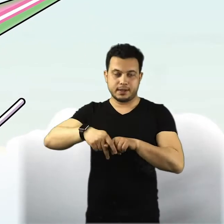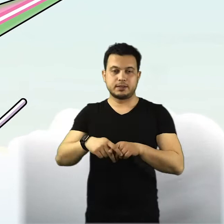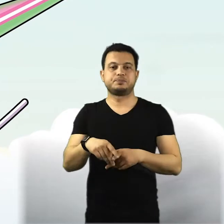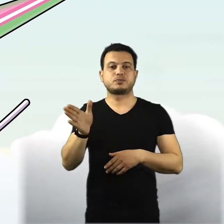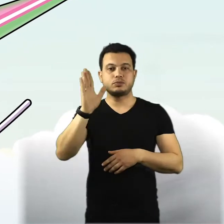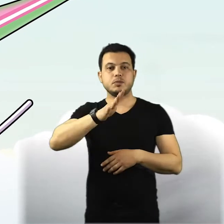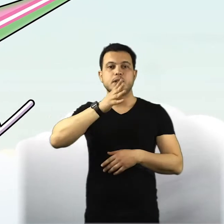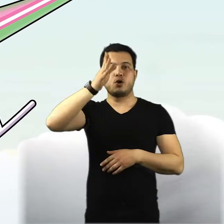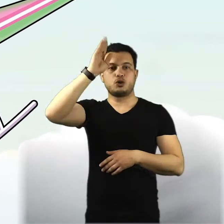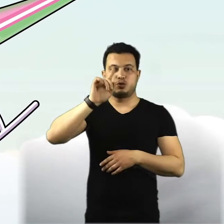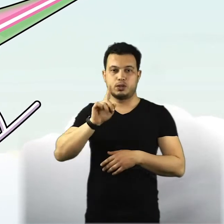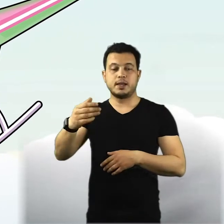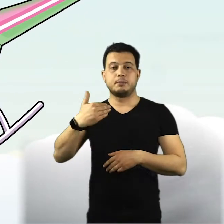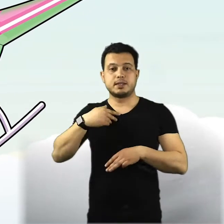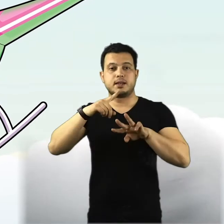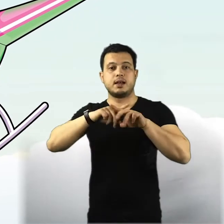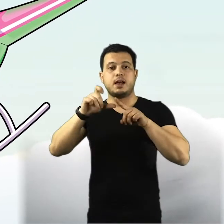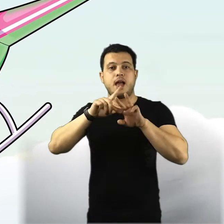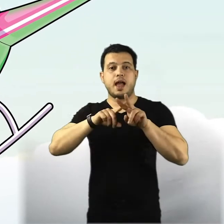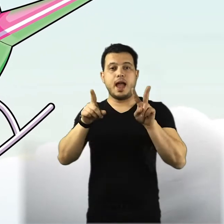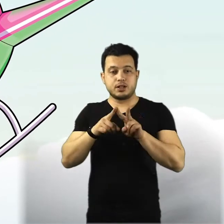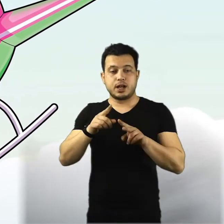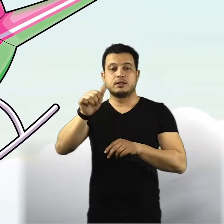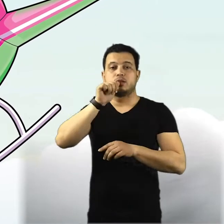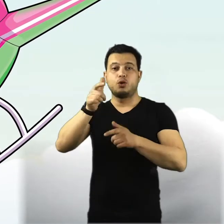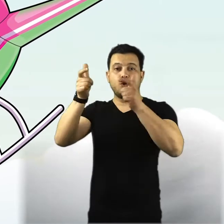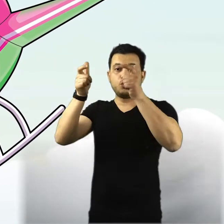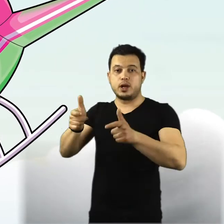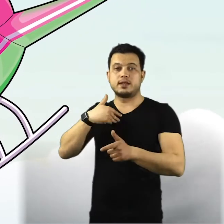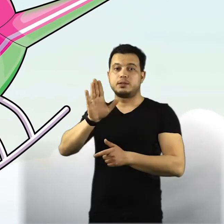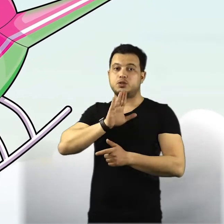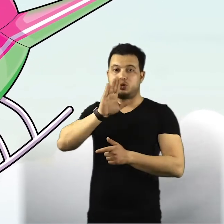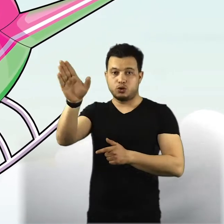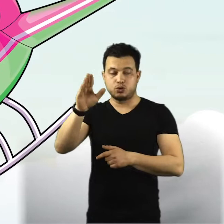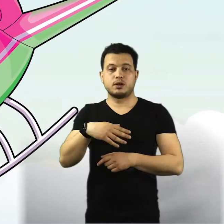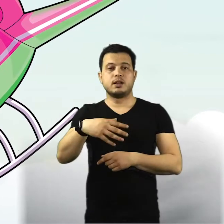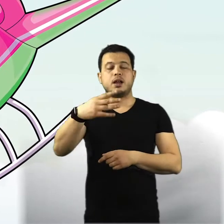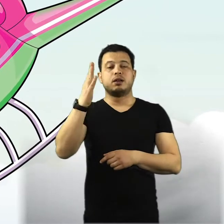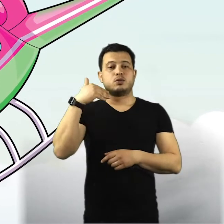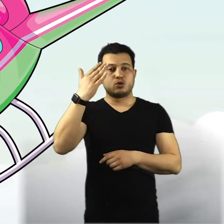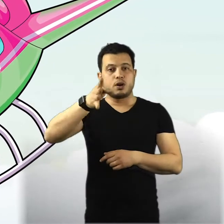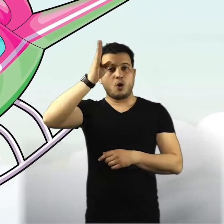bizi eşen göletine götür Horozopter havalanıp Üç kere kendi etrafında döndükten sonra